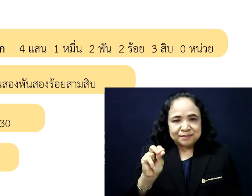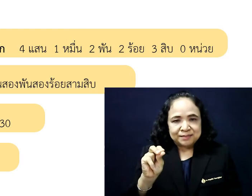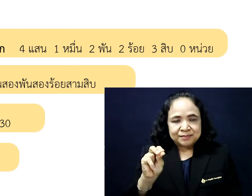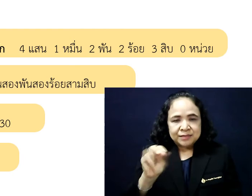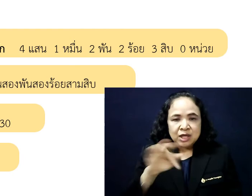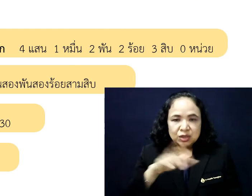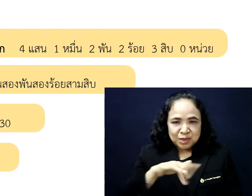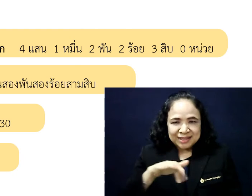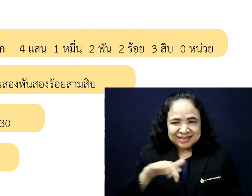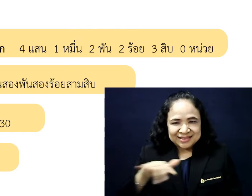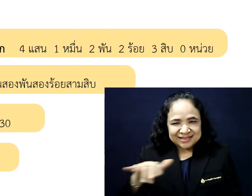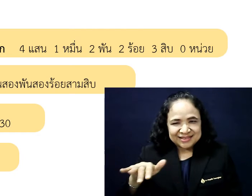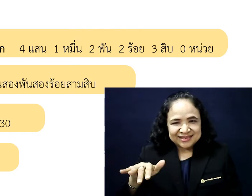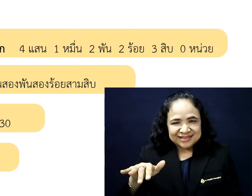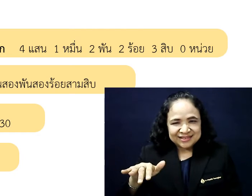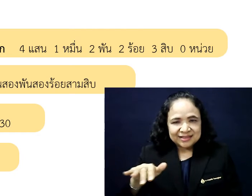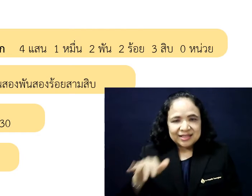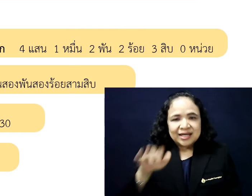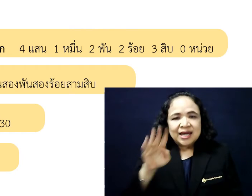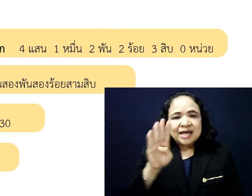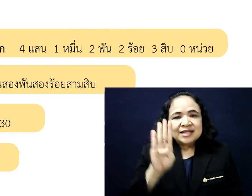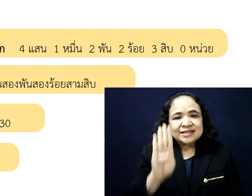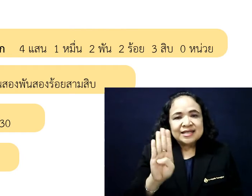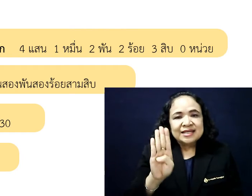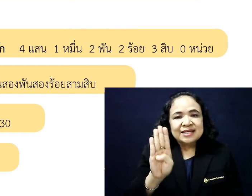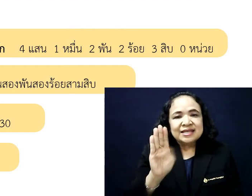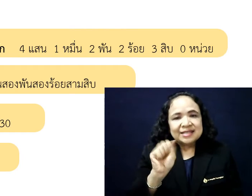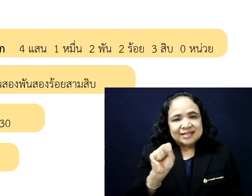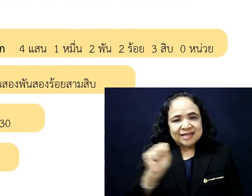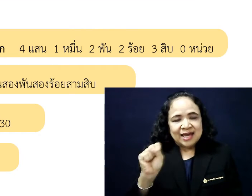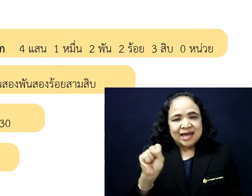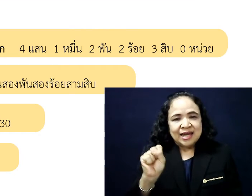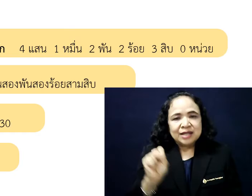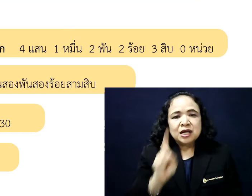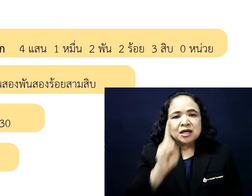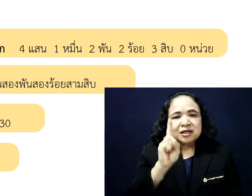2,230ตัวหนังสือ